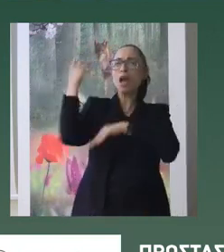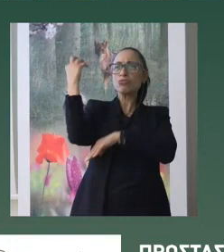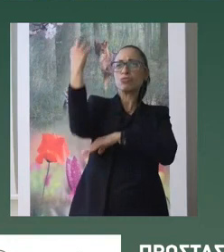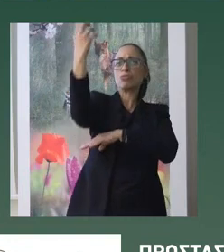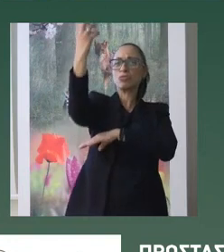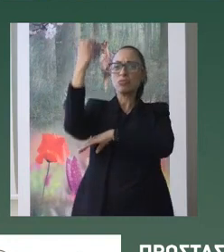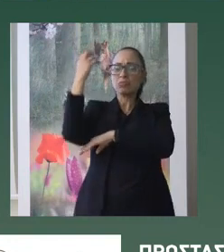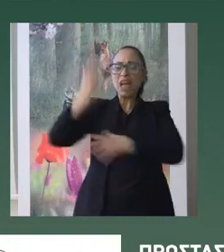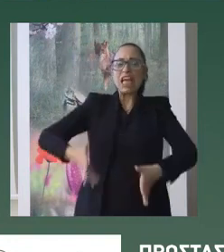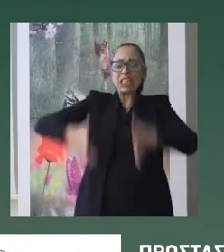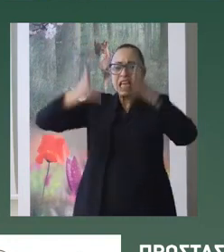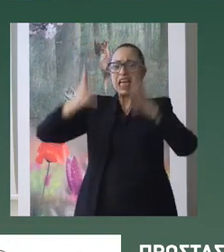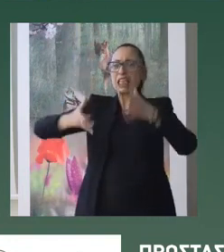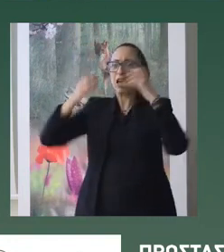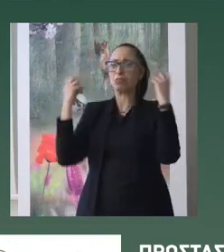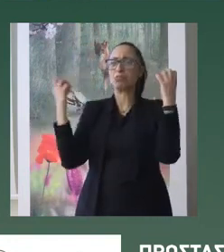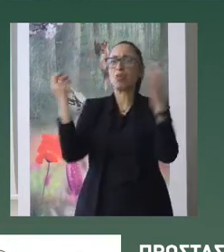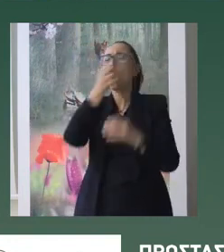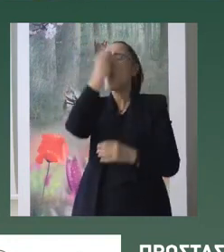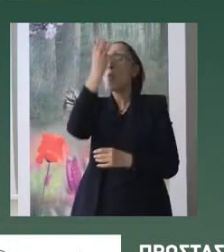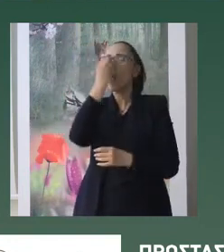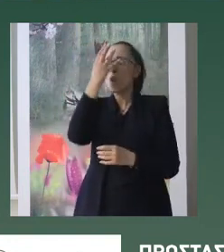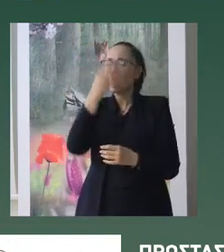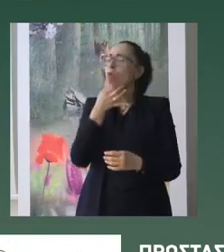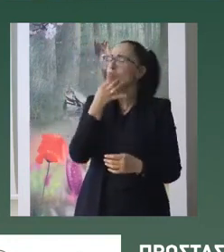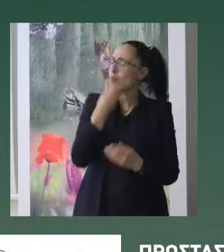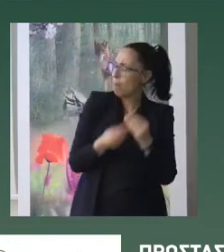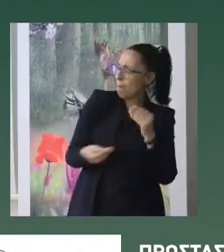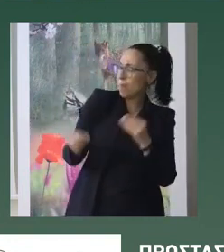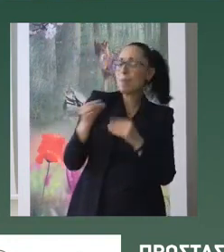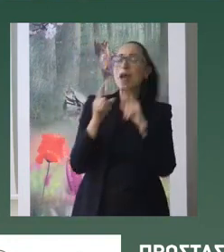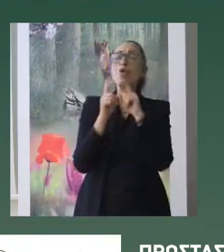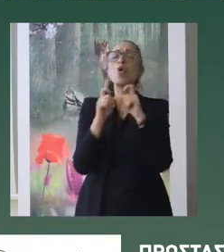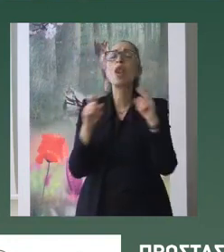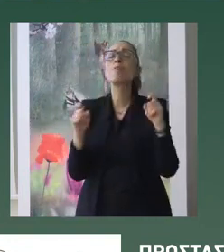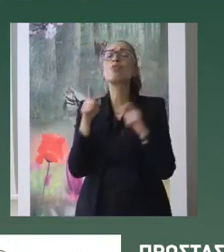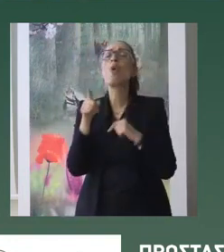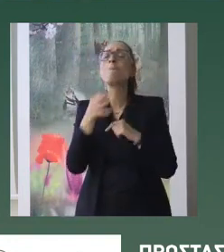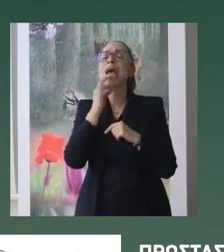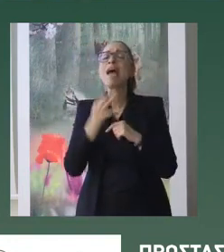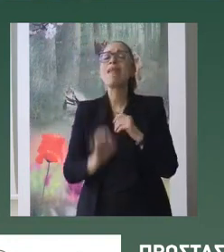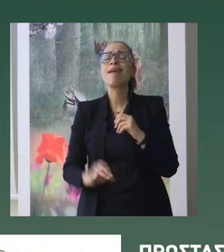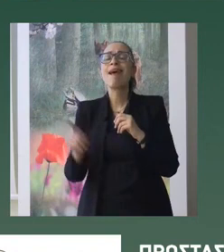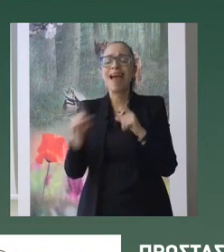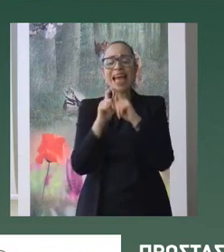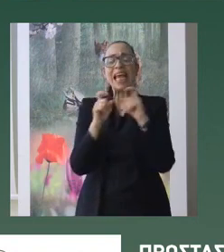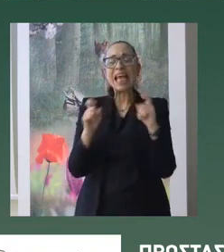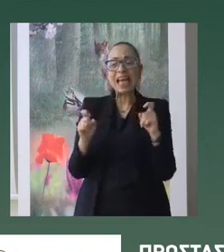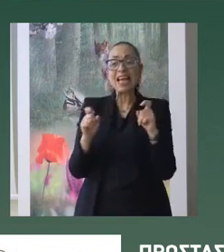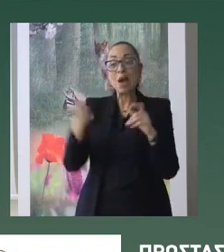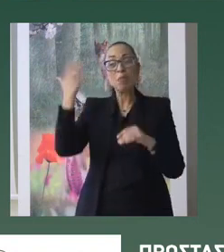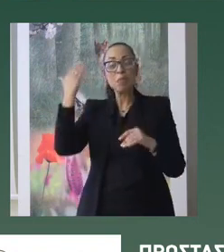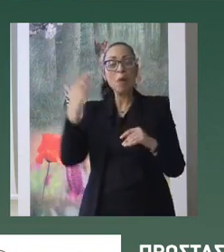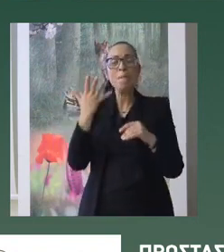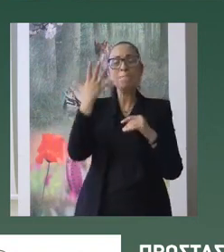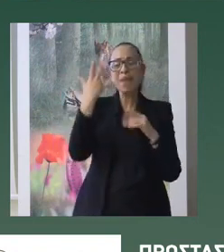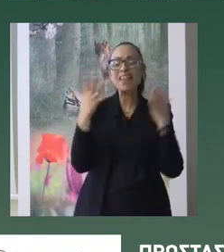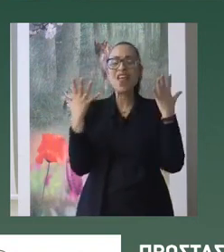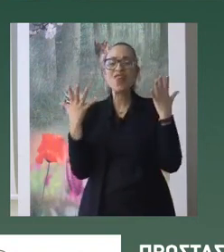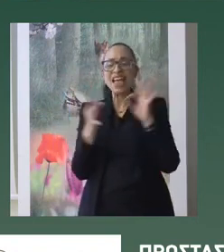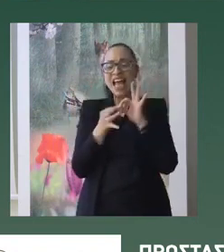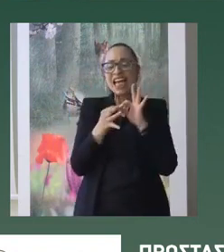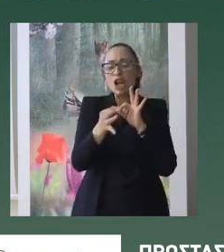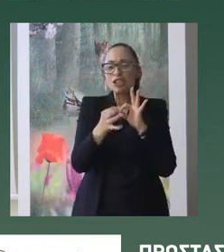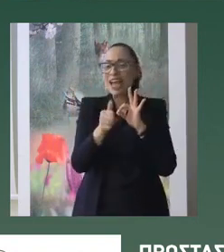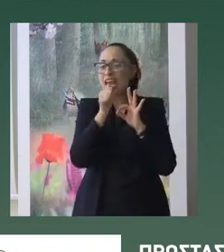την επιφάνεια με πορόδια υλικά, να σας πω μια παραπάνω λεπτομέρεια γι' αυτό, υλικά δηλαδή που κρατούν στην επιφάνειά τους τα πρώτα 5-10 χιλιοστά το